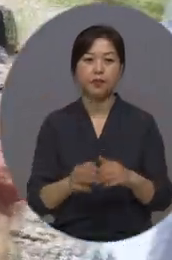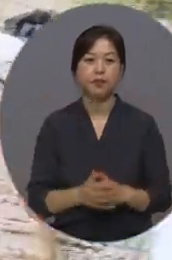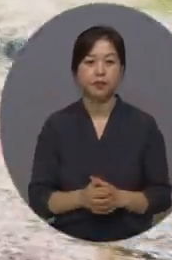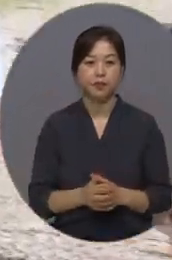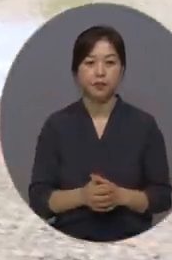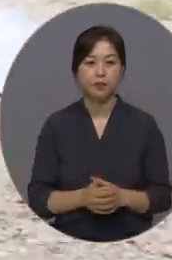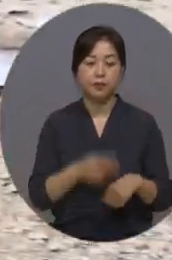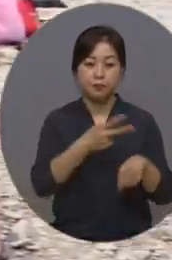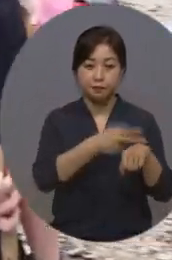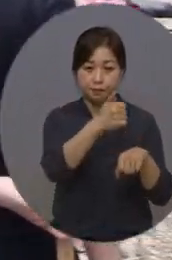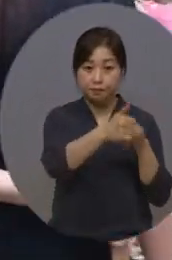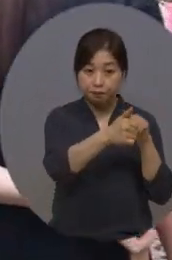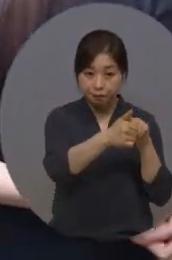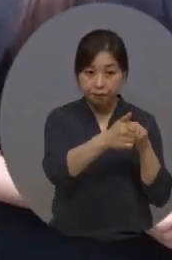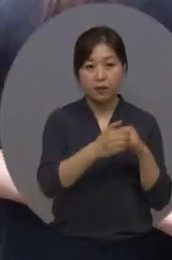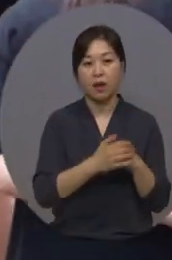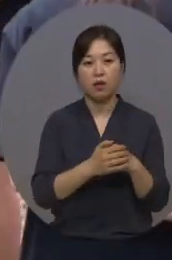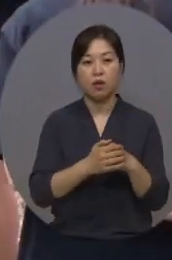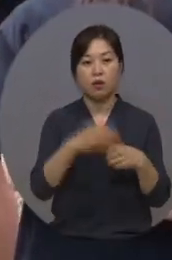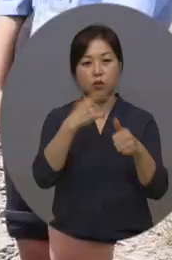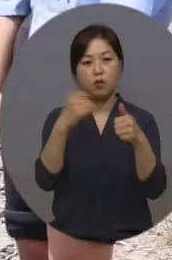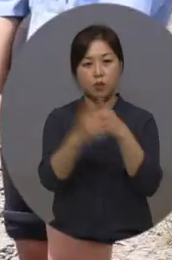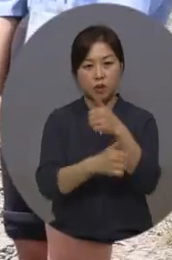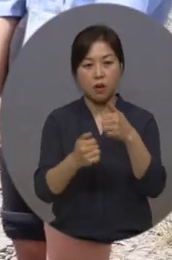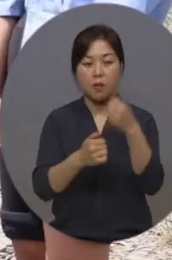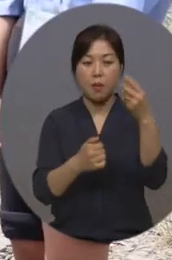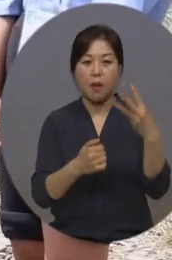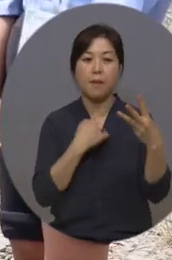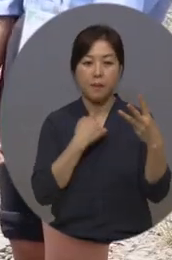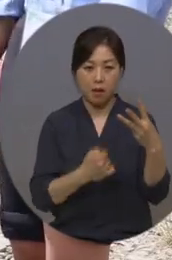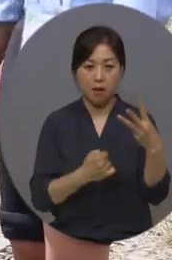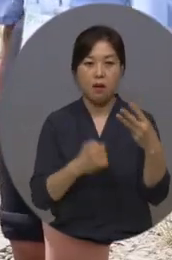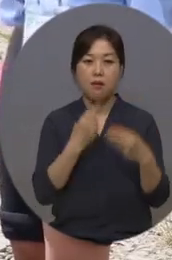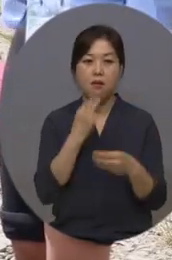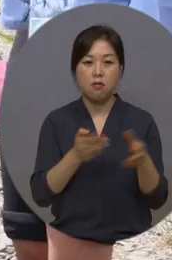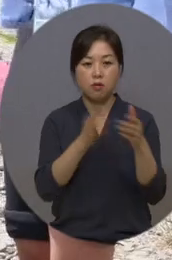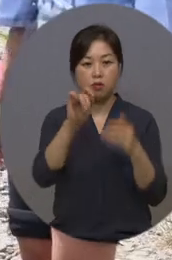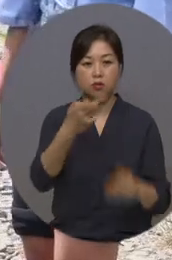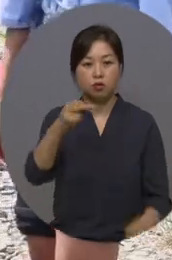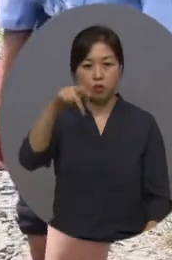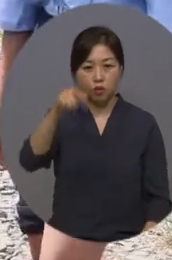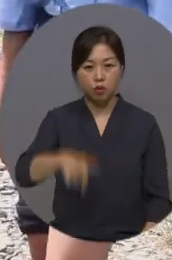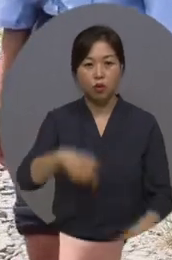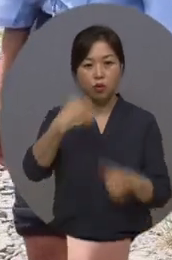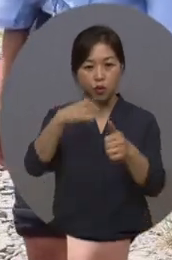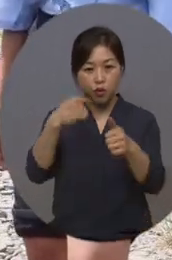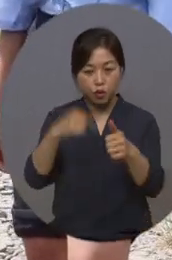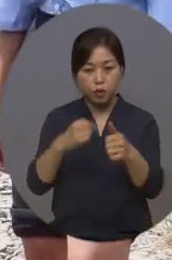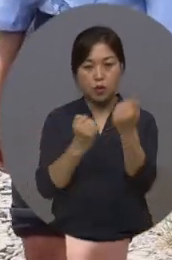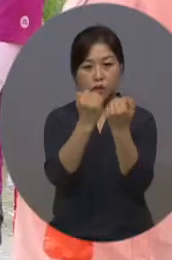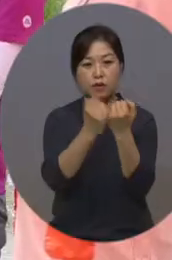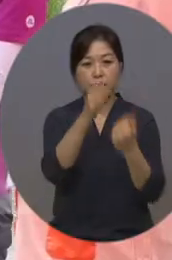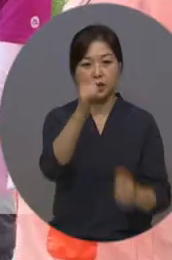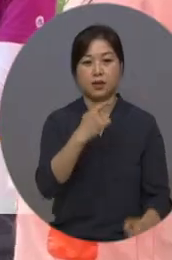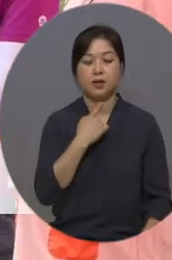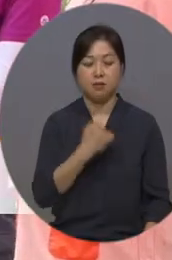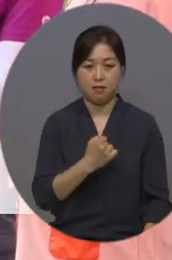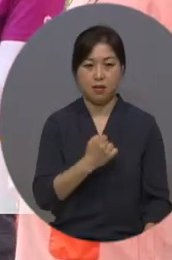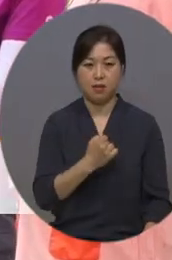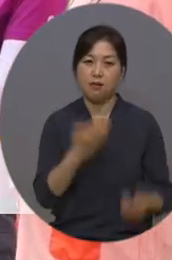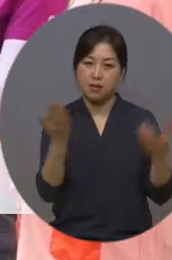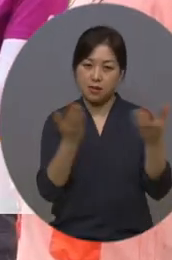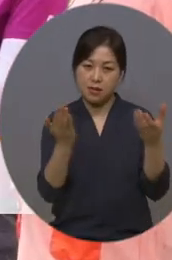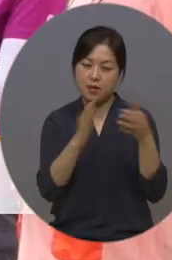평교사 출신으로 삼선 교육위원, 경기도 율곡교육연수원장 등을 지내며 교육일선에서 봉직해온